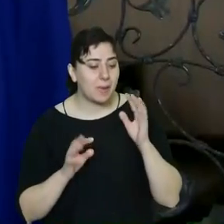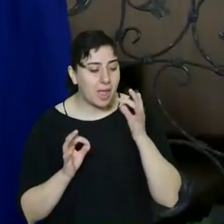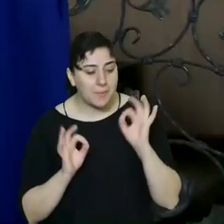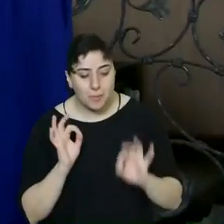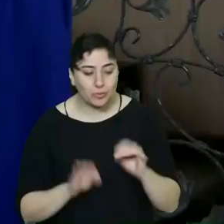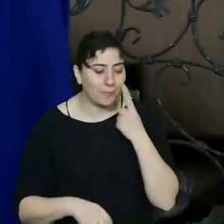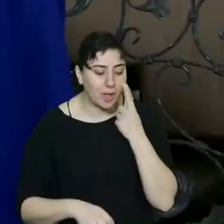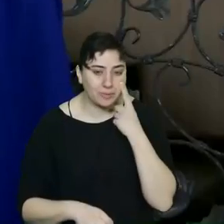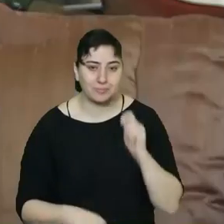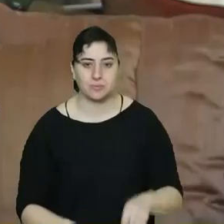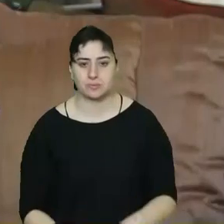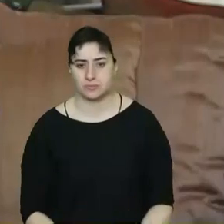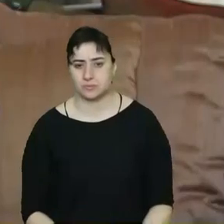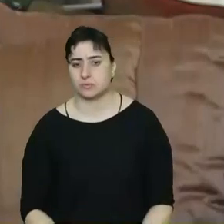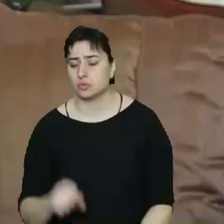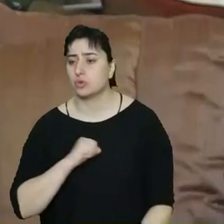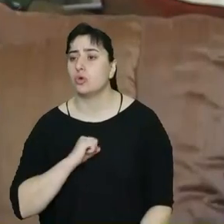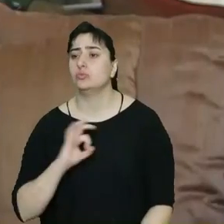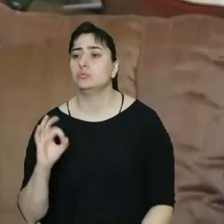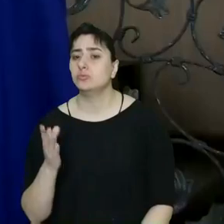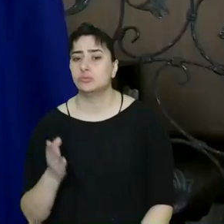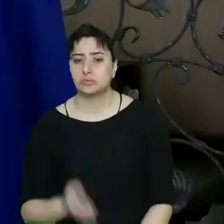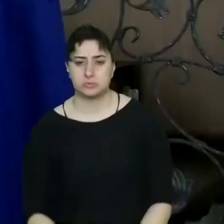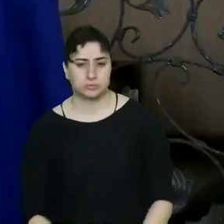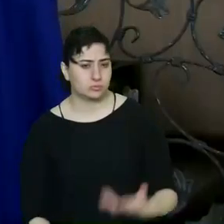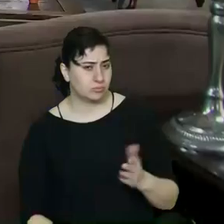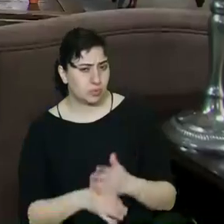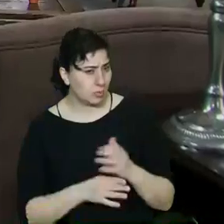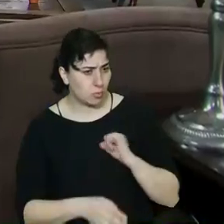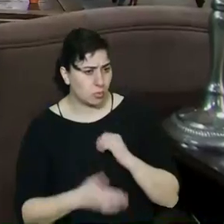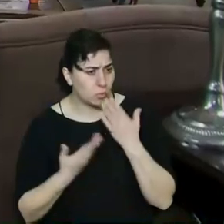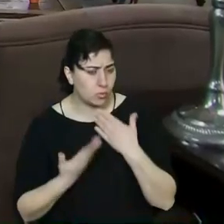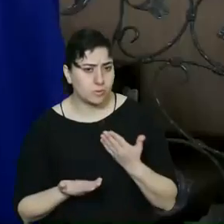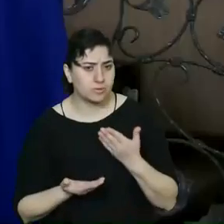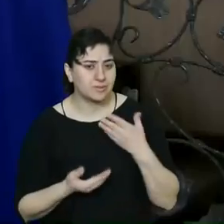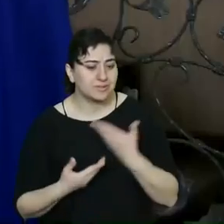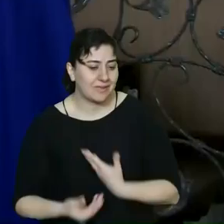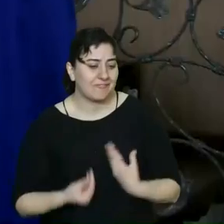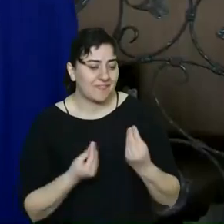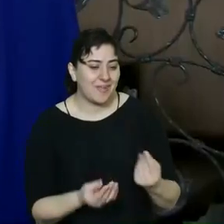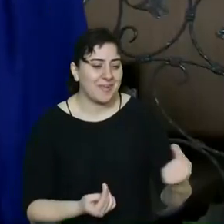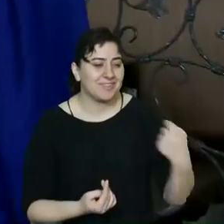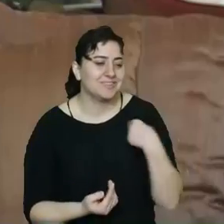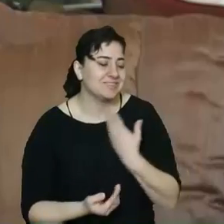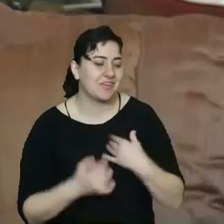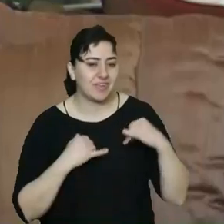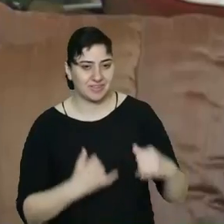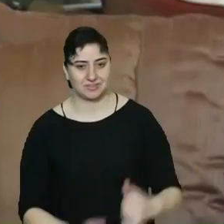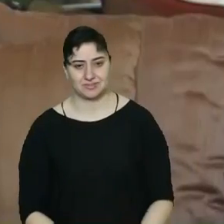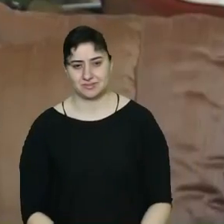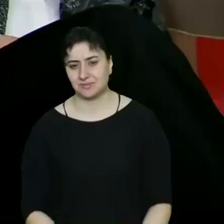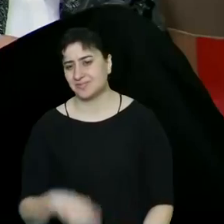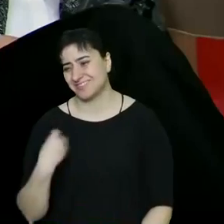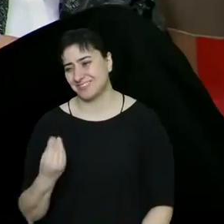yapıyor. Aa, Biricik korkmuyor musun hayatım? Ay niye korkayım canım? Onlara sen sevgini verdikçe onlar da seni seviyorlar. Ay